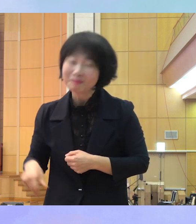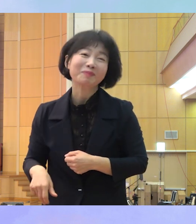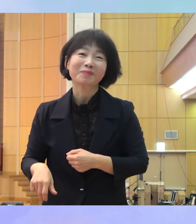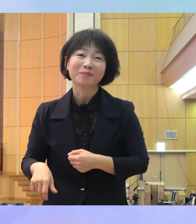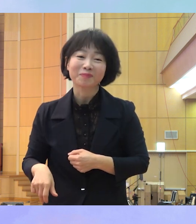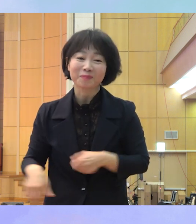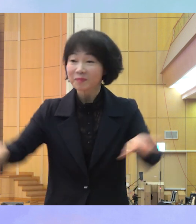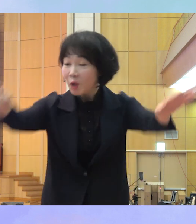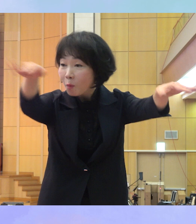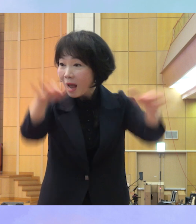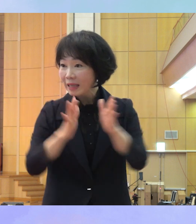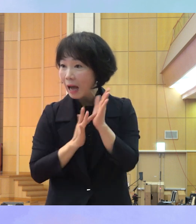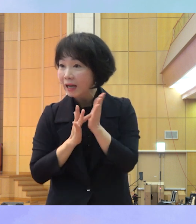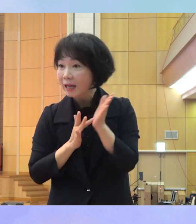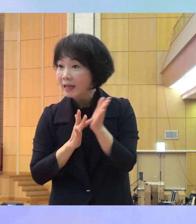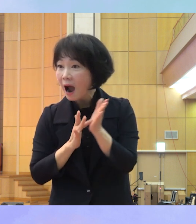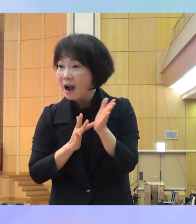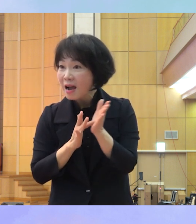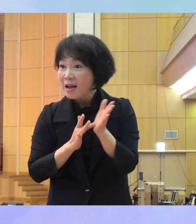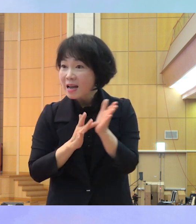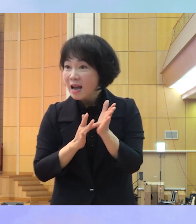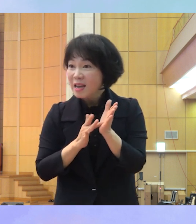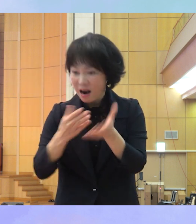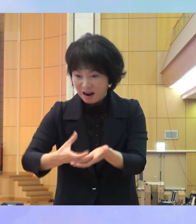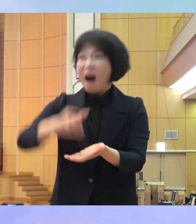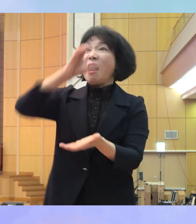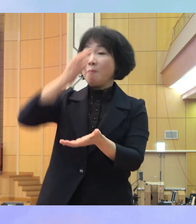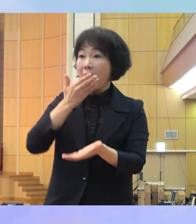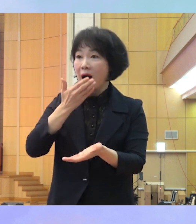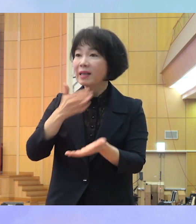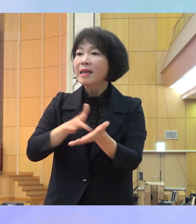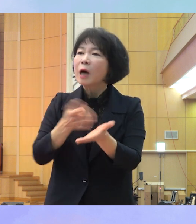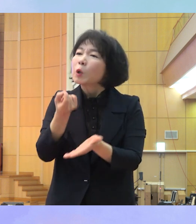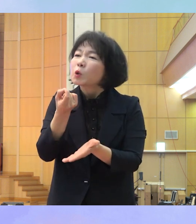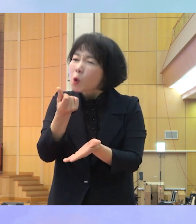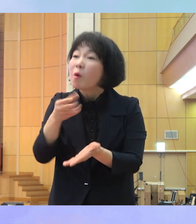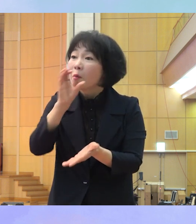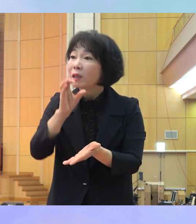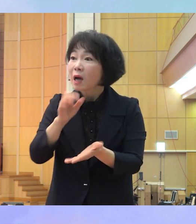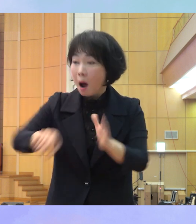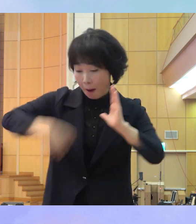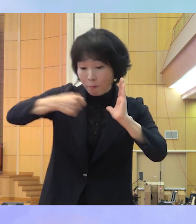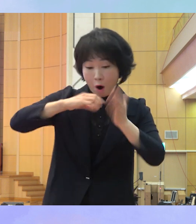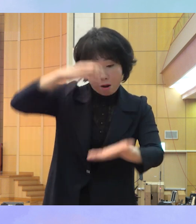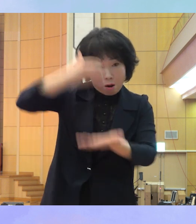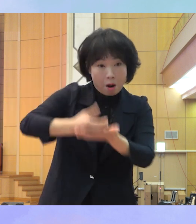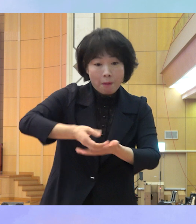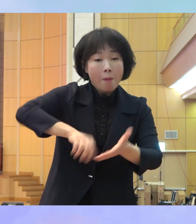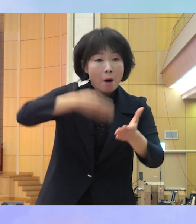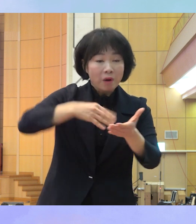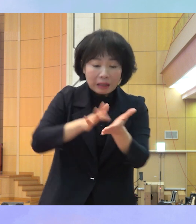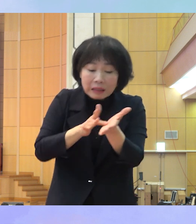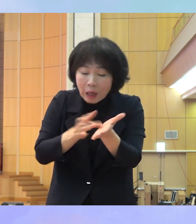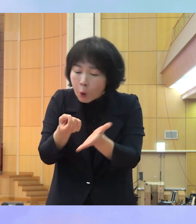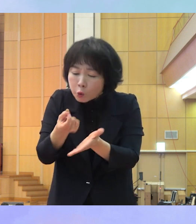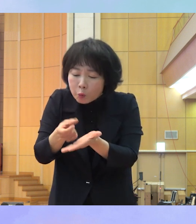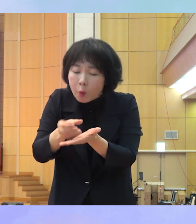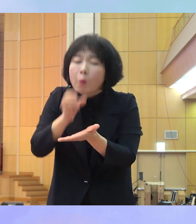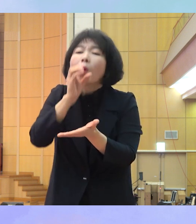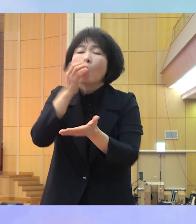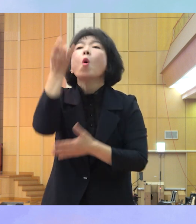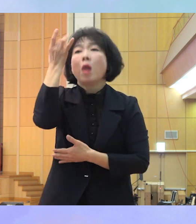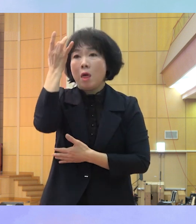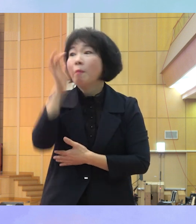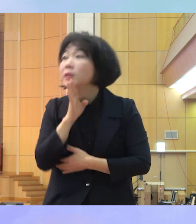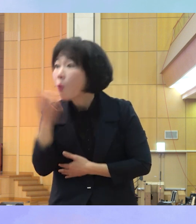한 사발씩 먹는 거 아니에요. 밥은 한 그릇을 먹지만은 약은 그렇게 밥처럼 한 그릇씩 막 먹는 게